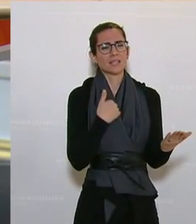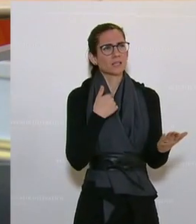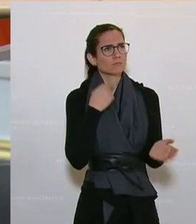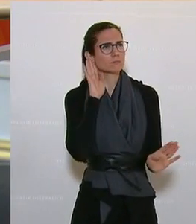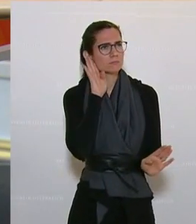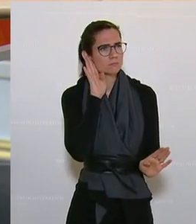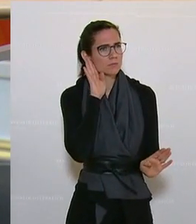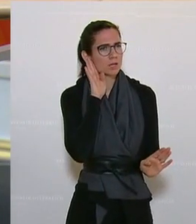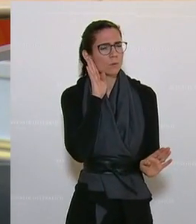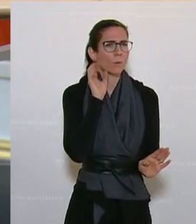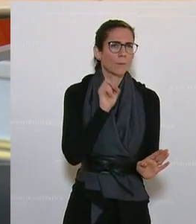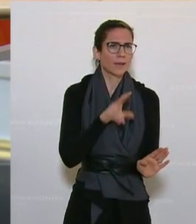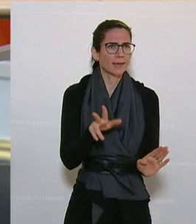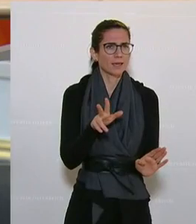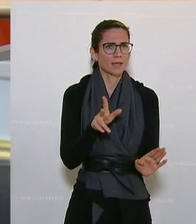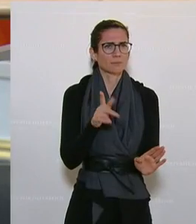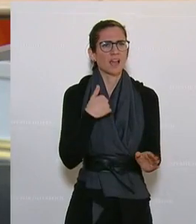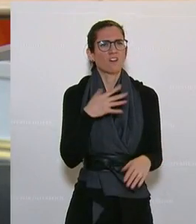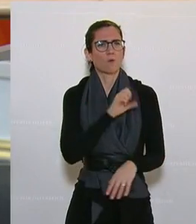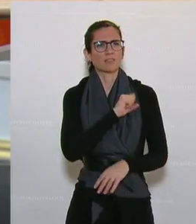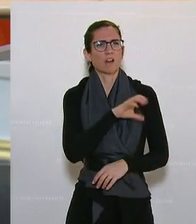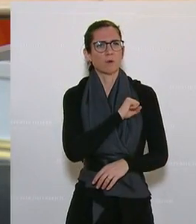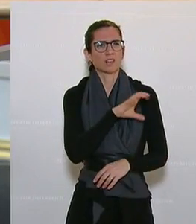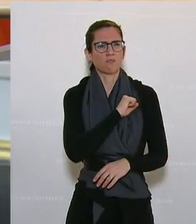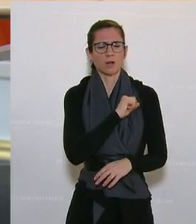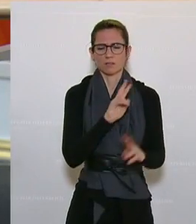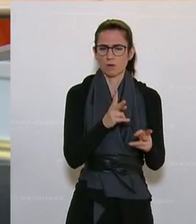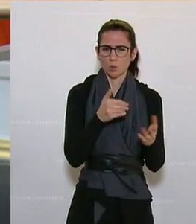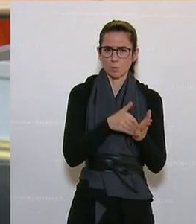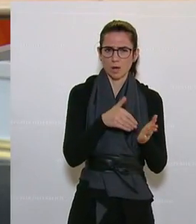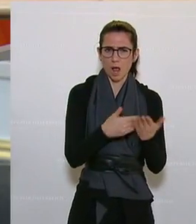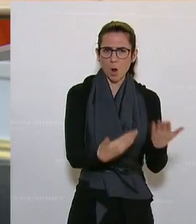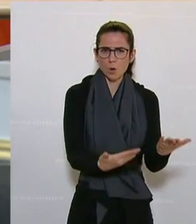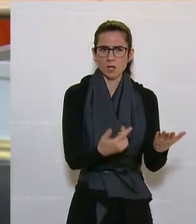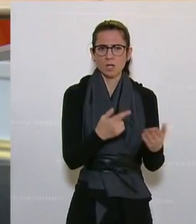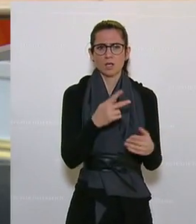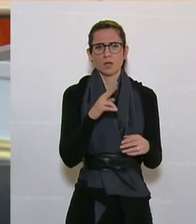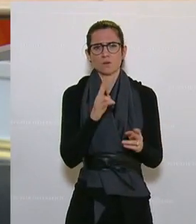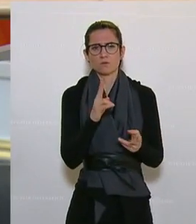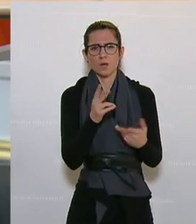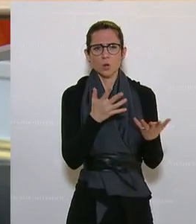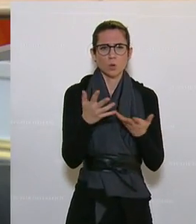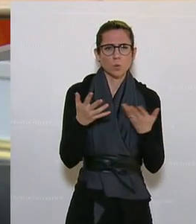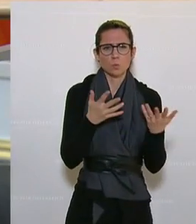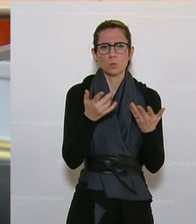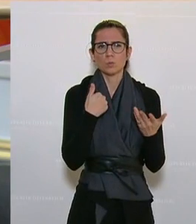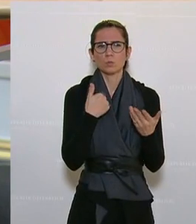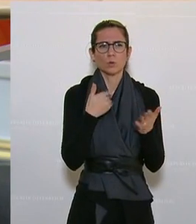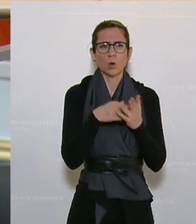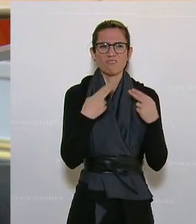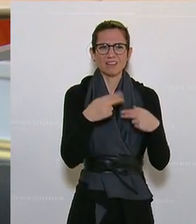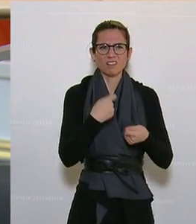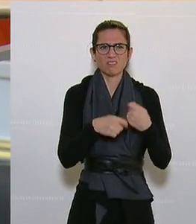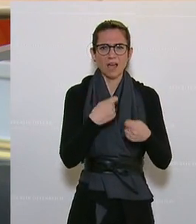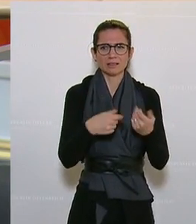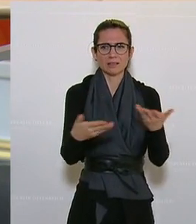Zwischentöne dieser Art, naja, die sind eh so privilegiert. Wieso brauchen die das? Wieso ist eigentlich nur der Nullanrunde und überhaupt?